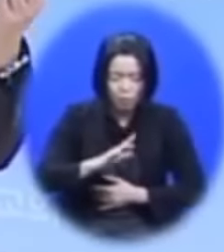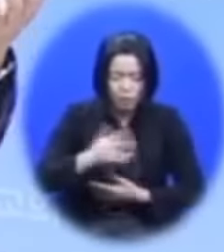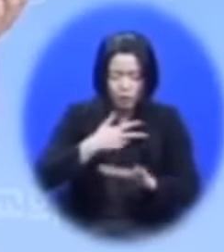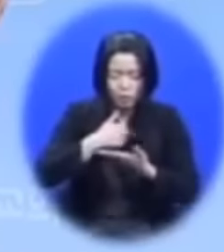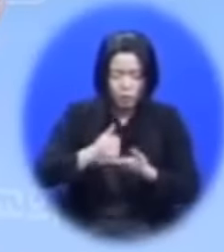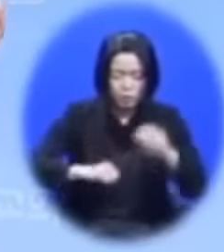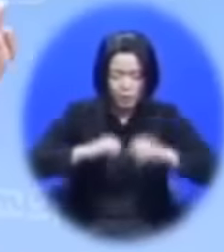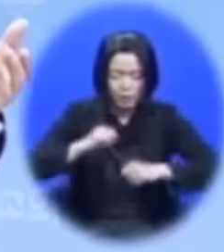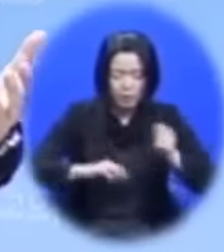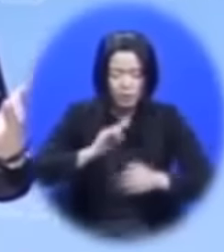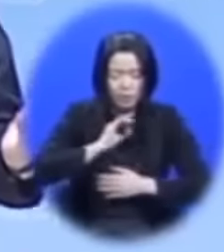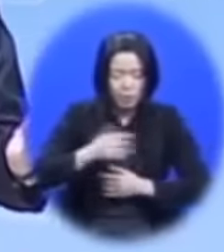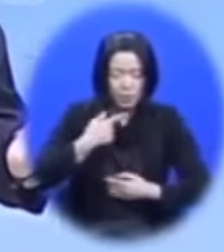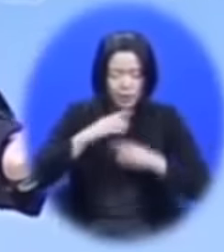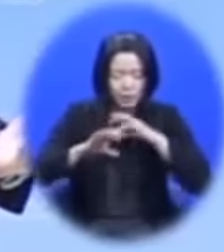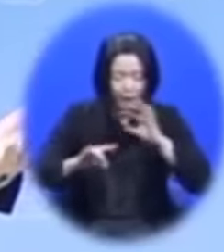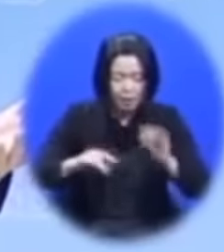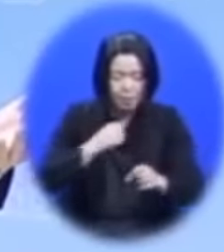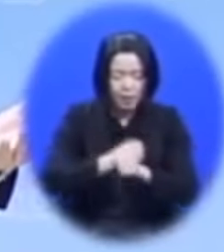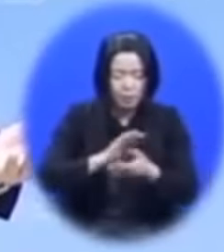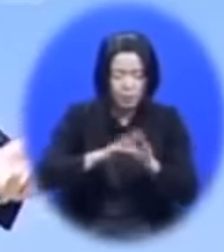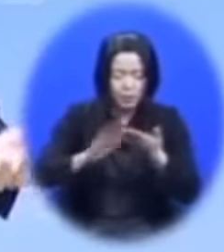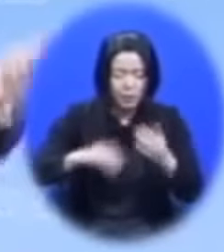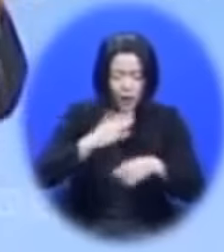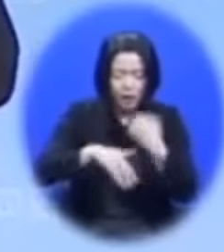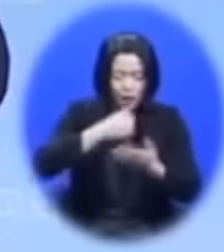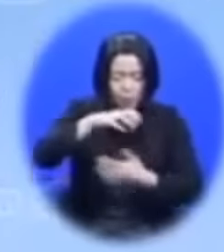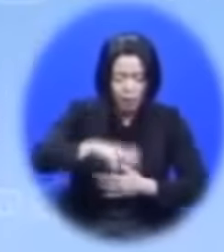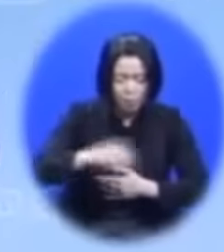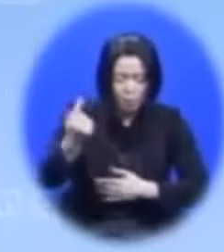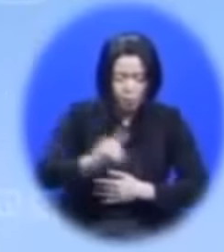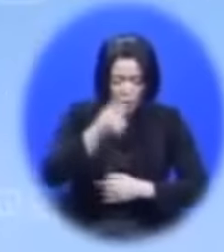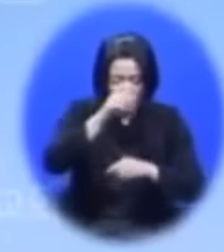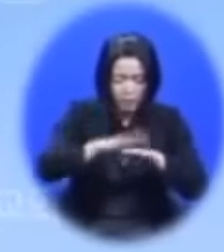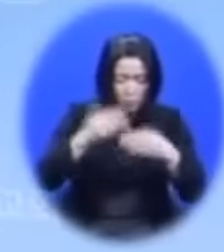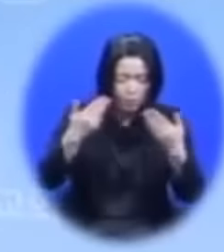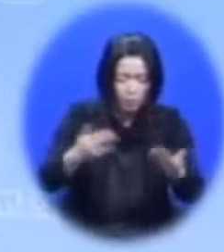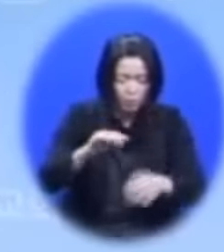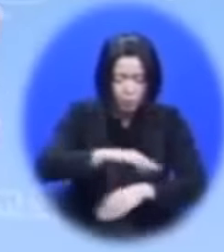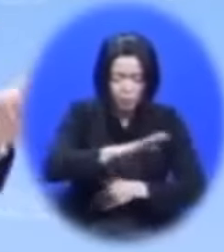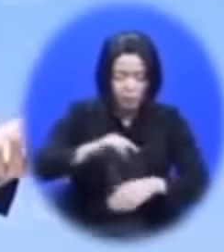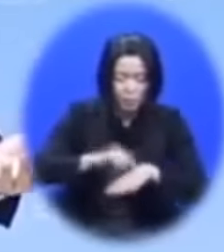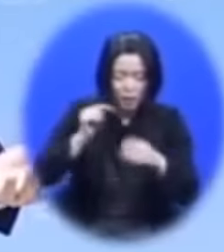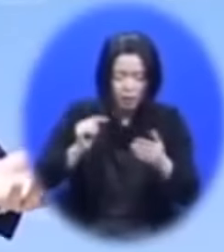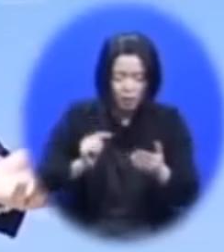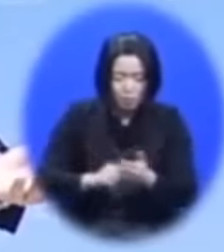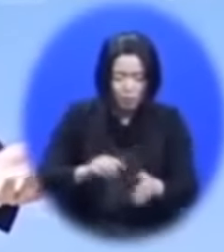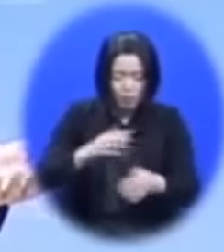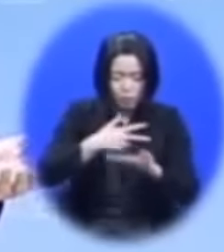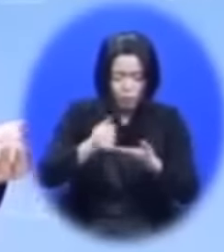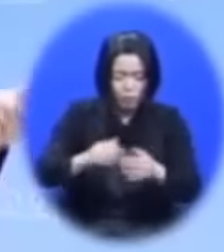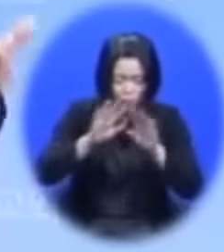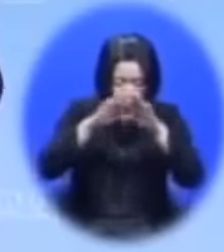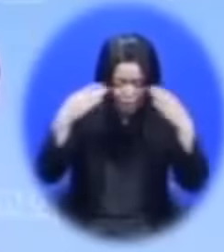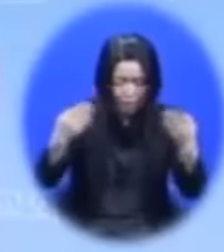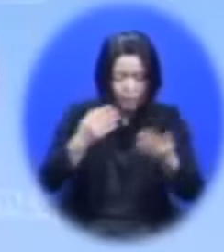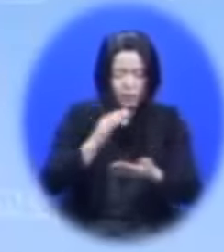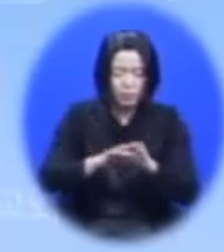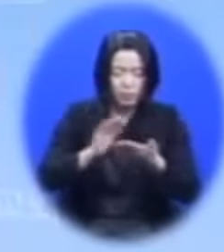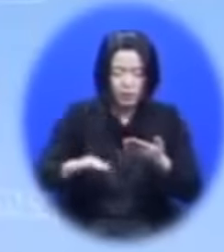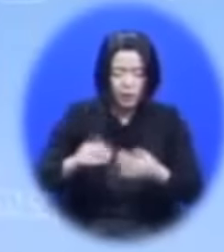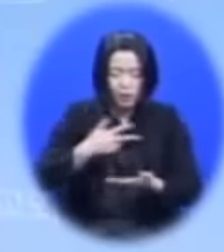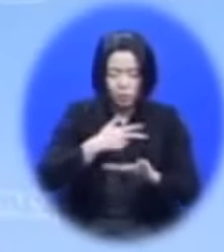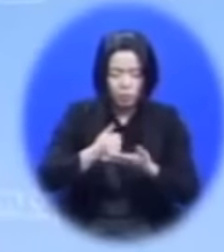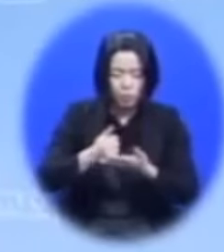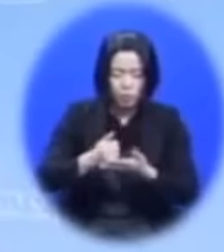주님의 역사만을 갈망합니다. 하나님 앞에 나와 예배하며 우리의 마음의 심령이 주께 활짝 열려 있습니다. 주여